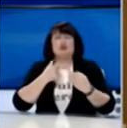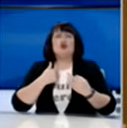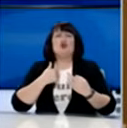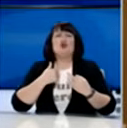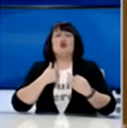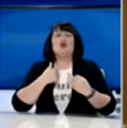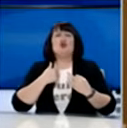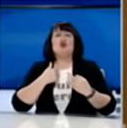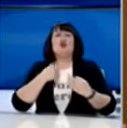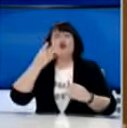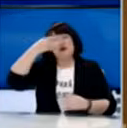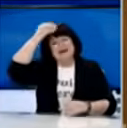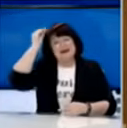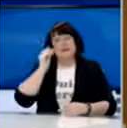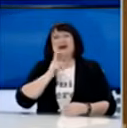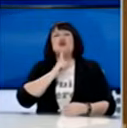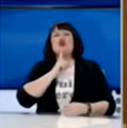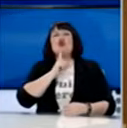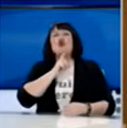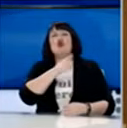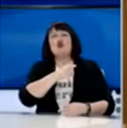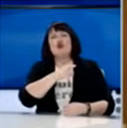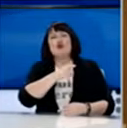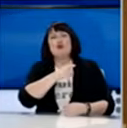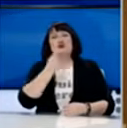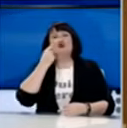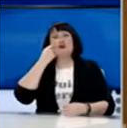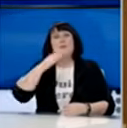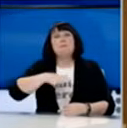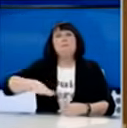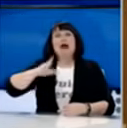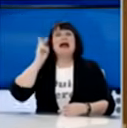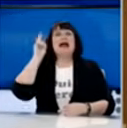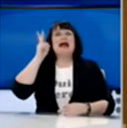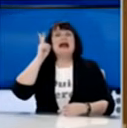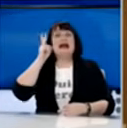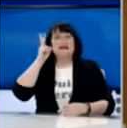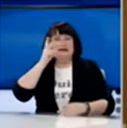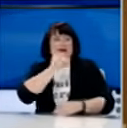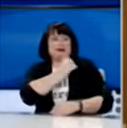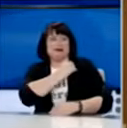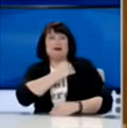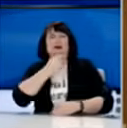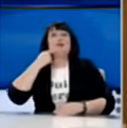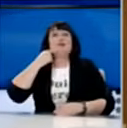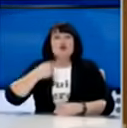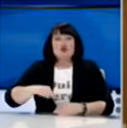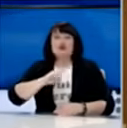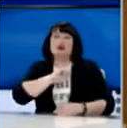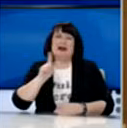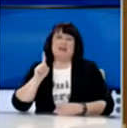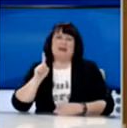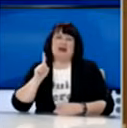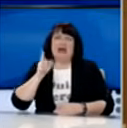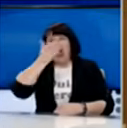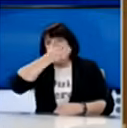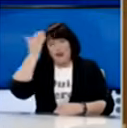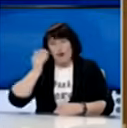υπερασπιστήκατε ως άλλος Τσίπρας τους κατηγορούμενους για το μάτι, λέγοντάς μου να μην προσβάλλω το